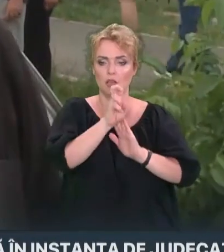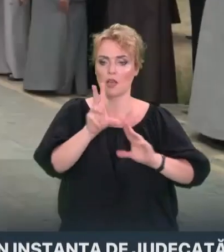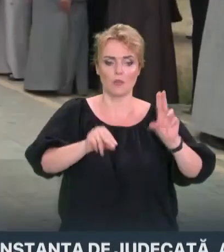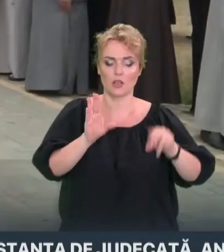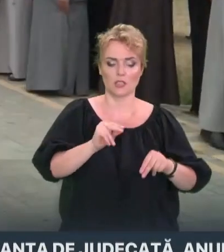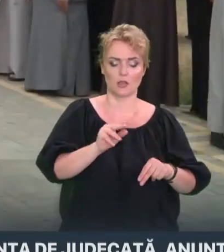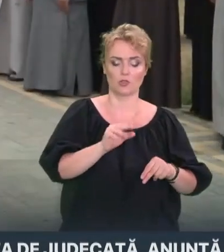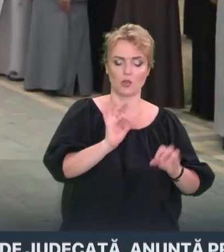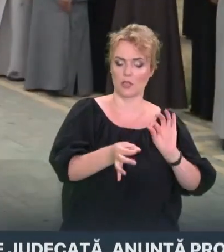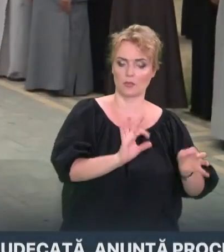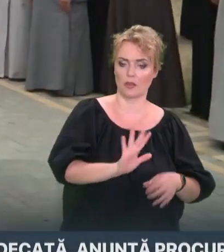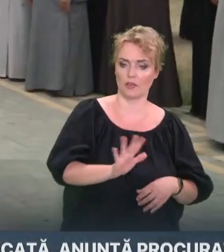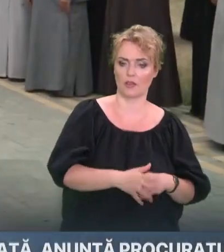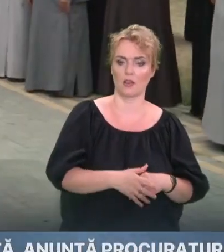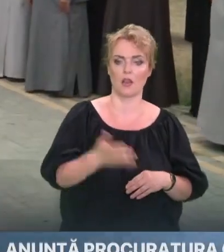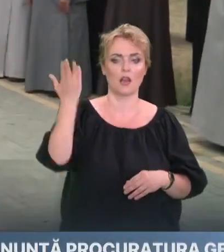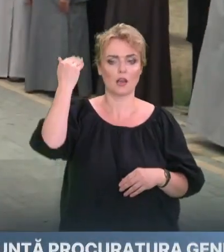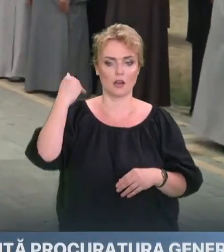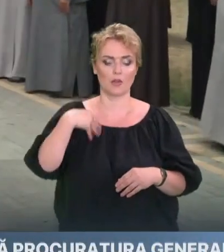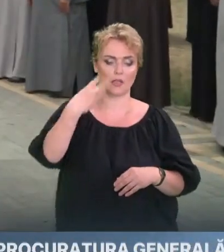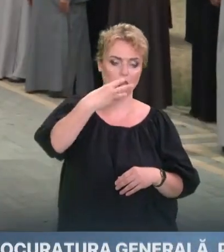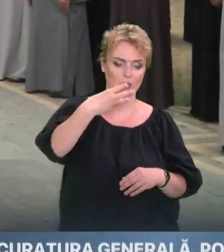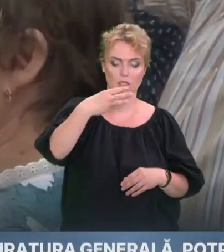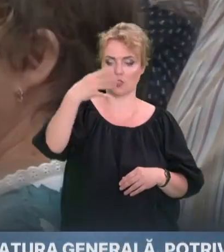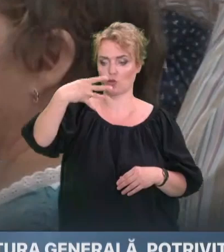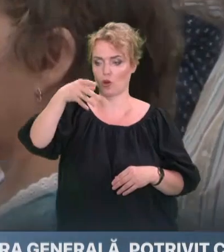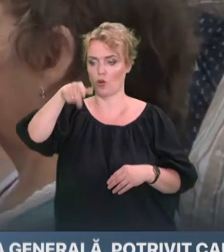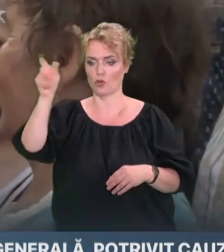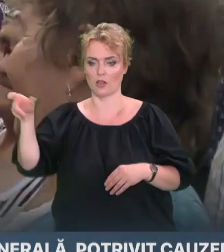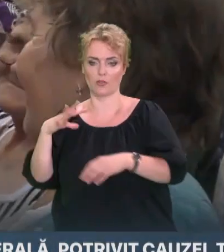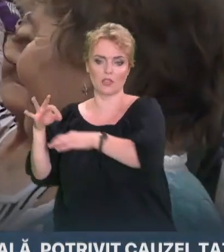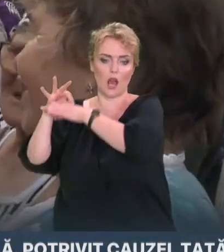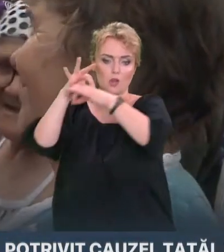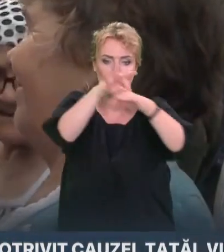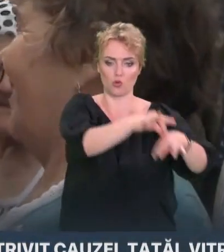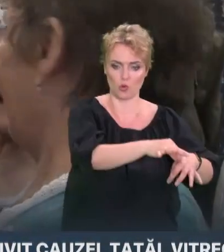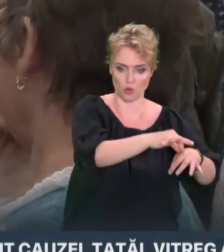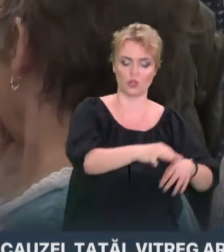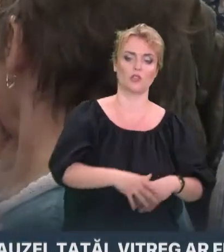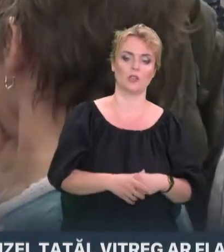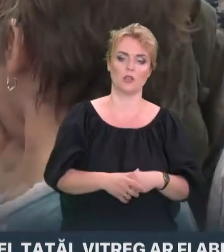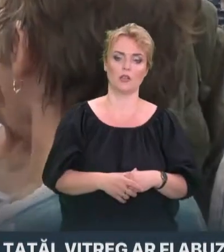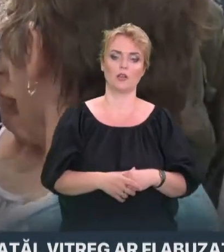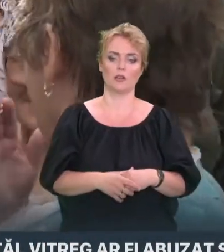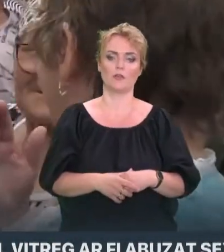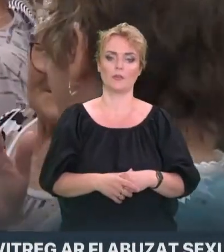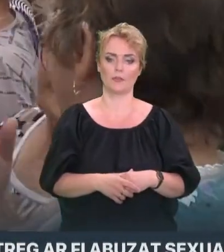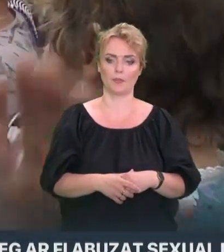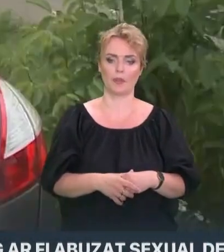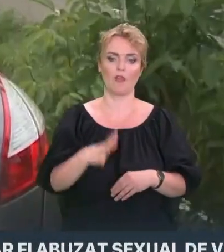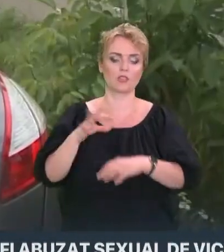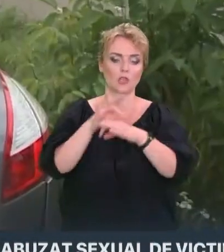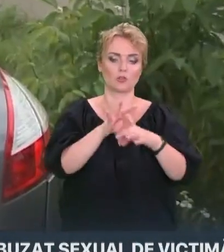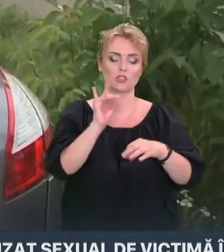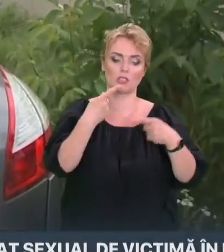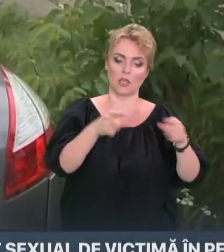este bine. Erau 30-40 de oameni aduși, dintre care erau și aduși din alt sate.